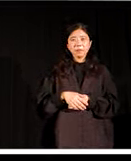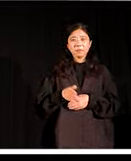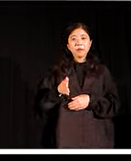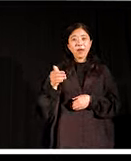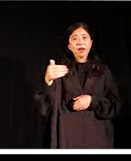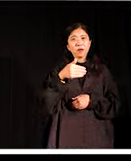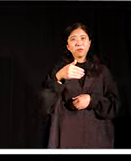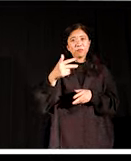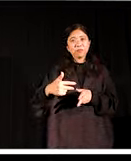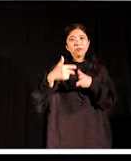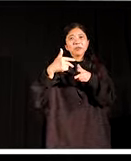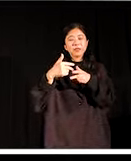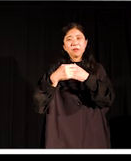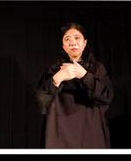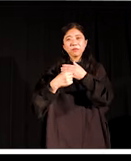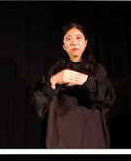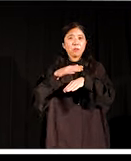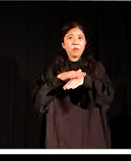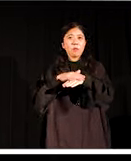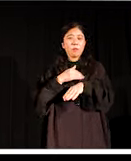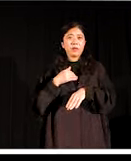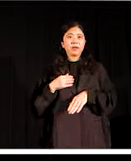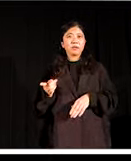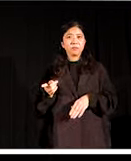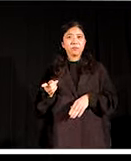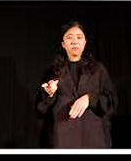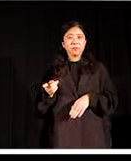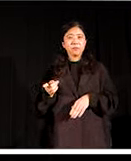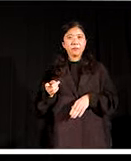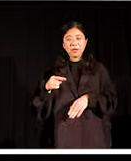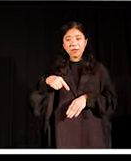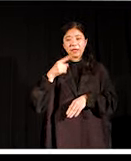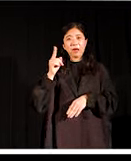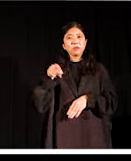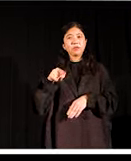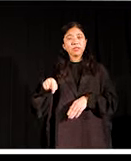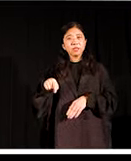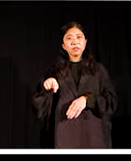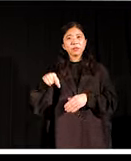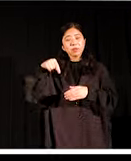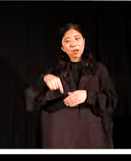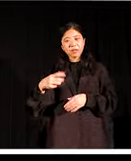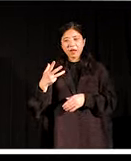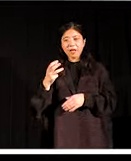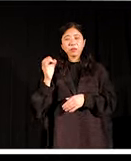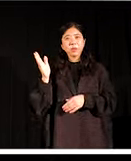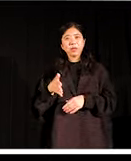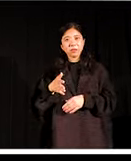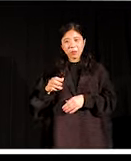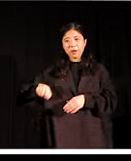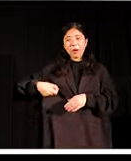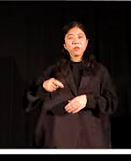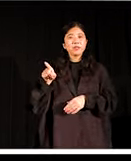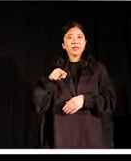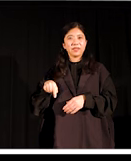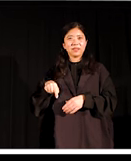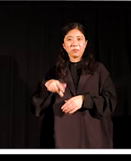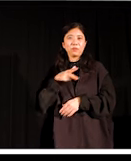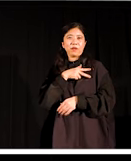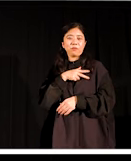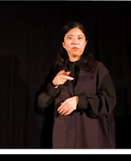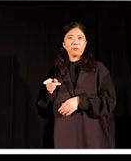部分の診療を彼らが担うまでに成長していますもう今100人スタッフがいって80%は80%はカンボジア人のスタッフですの